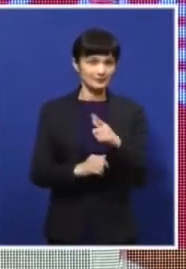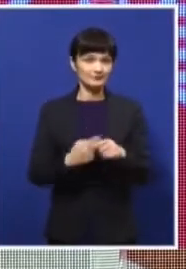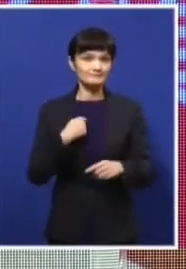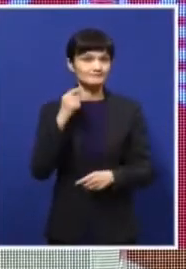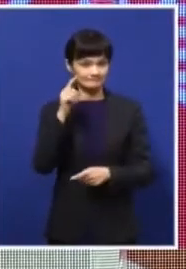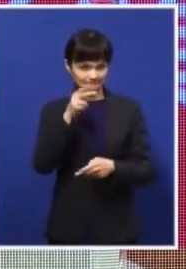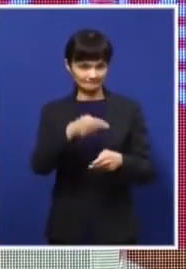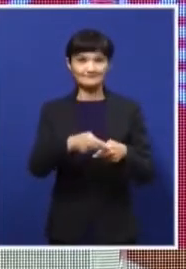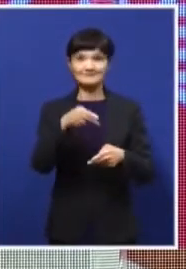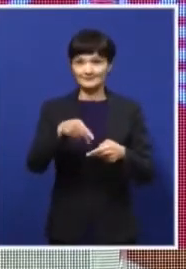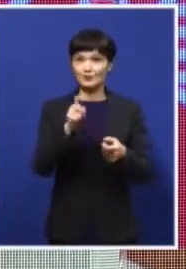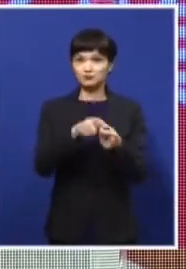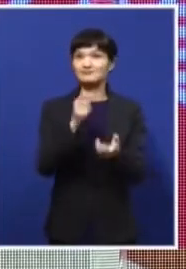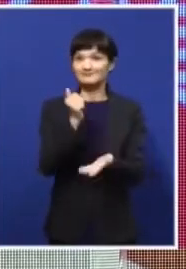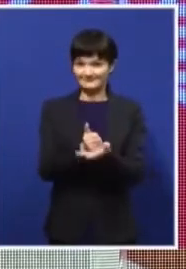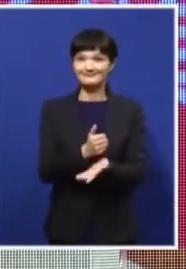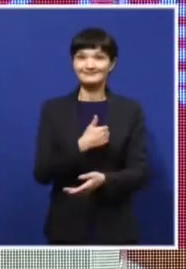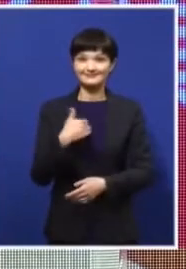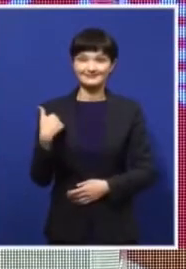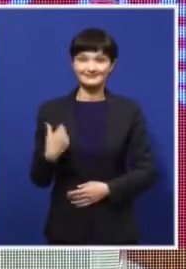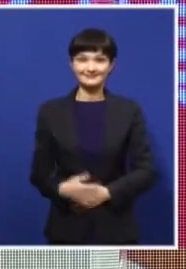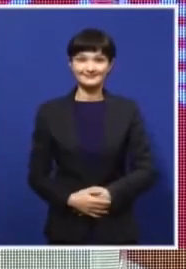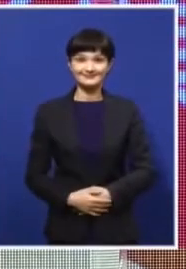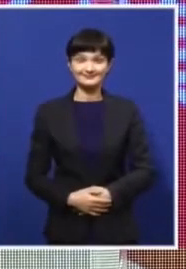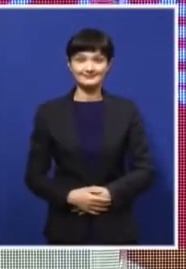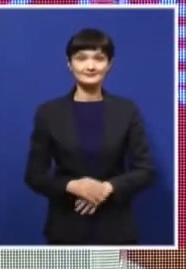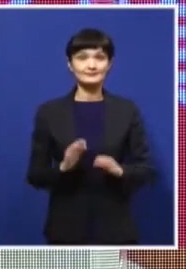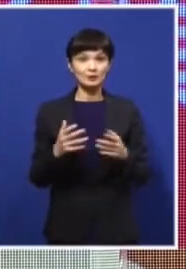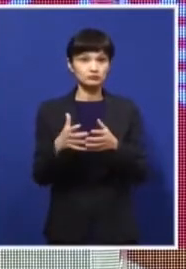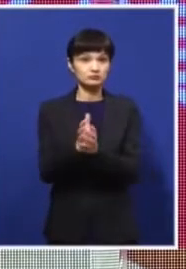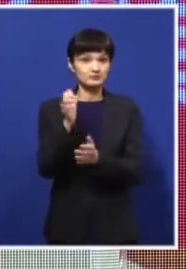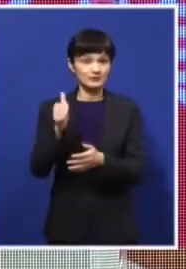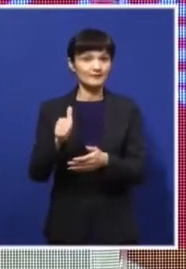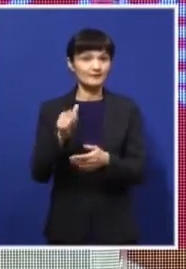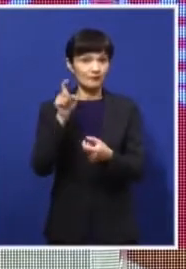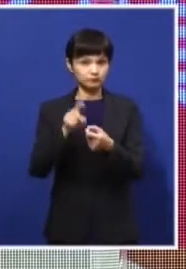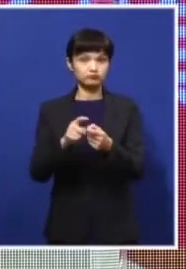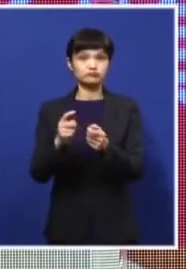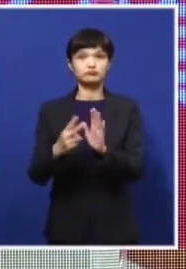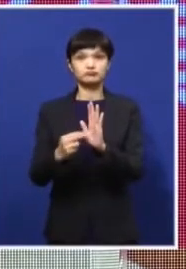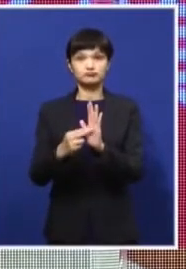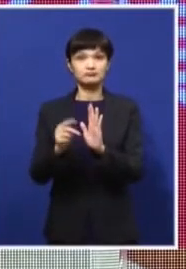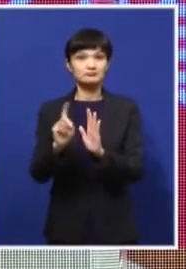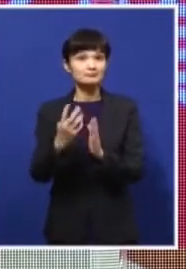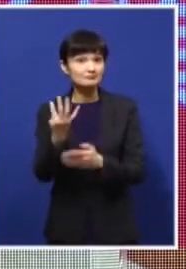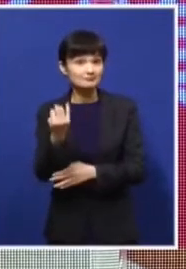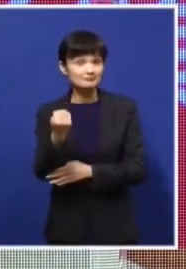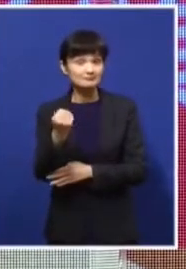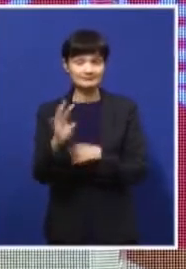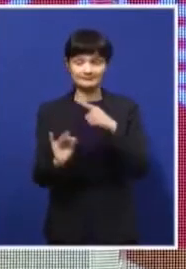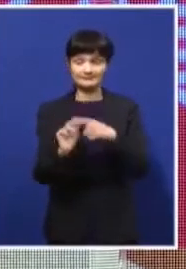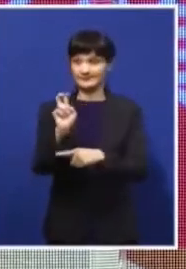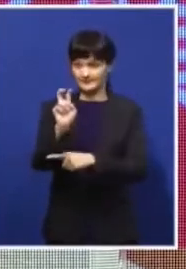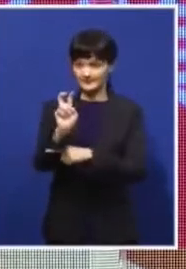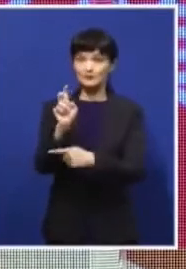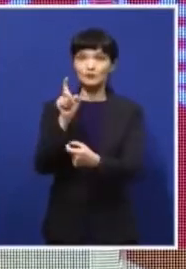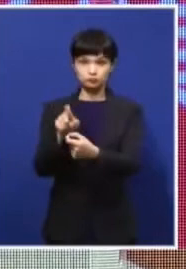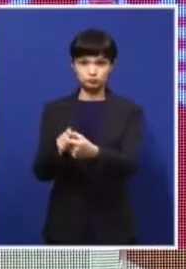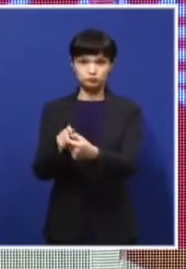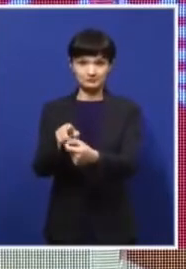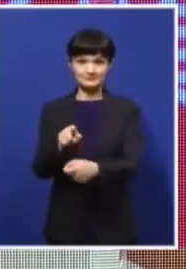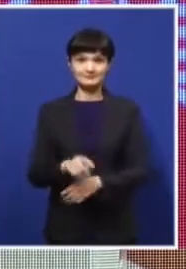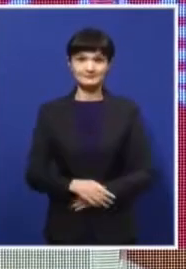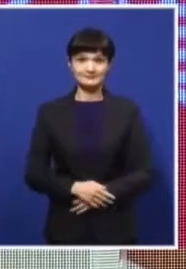那部长已经有很明确讲，我们以20%哈这样的一个这个基础来看，这次的那个数位这个振